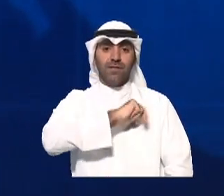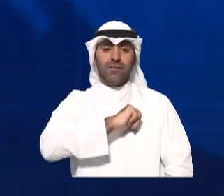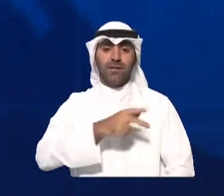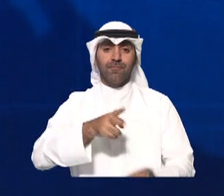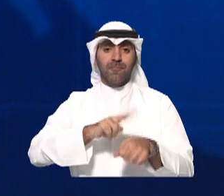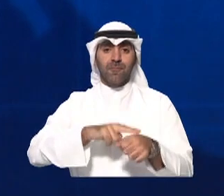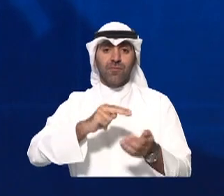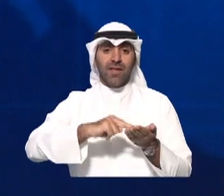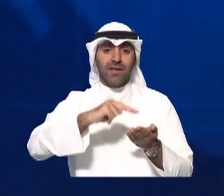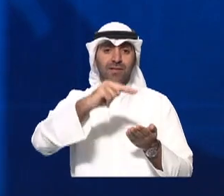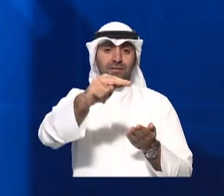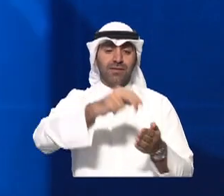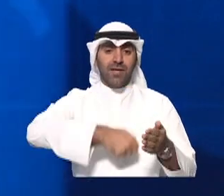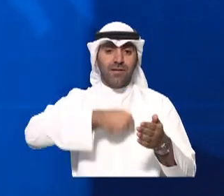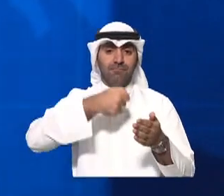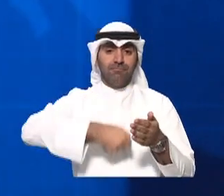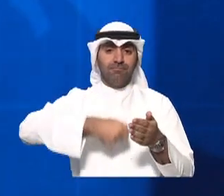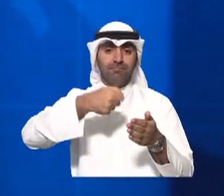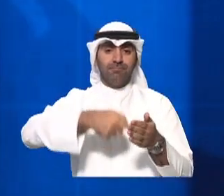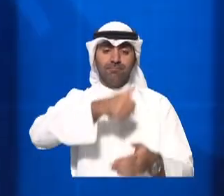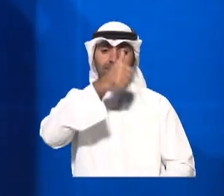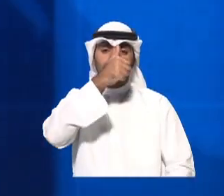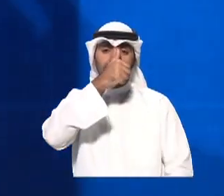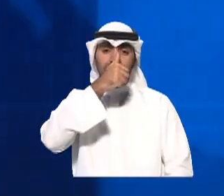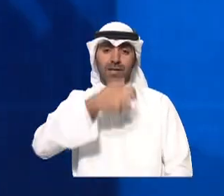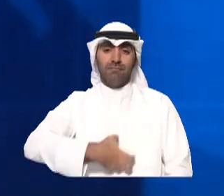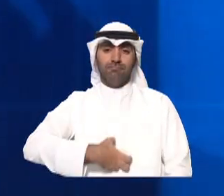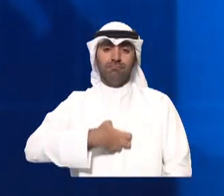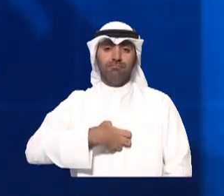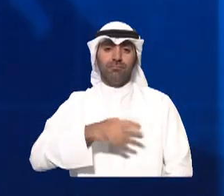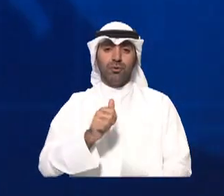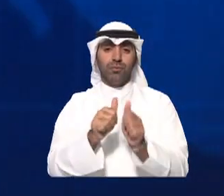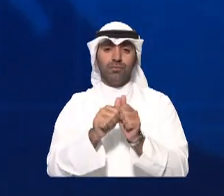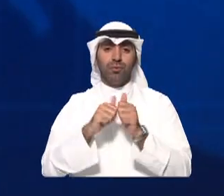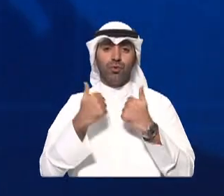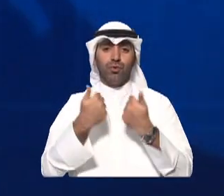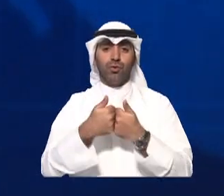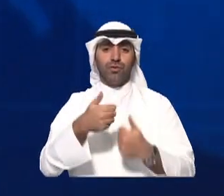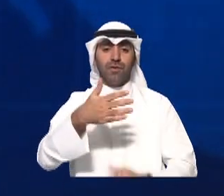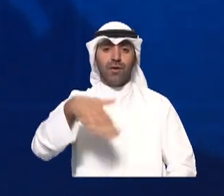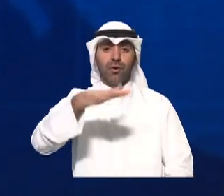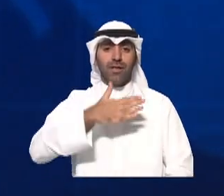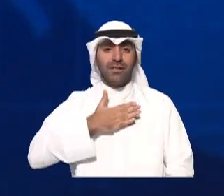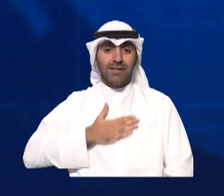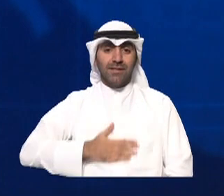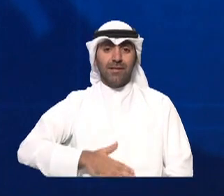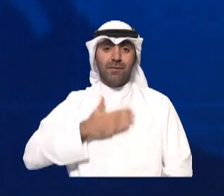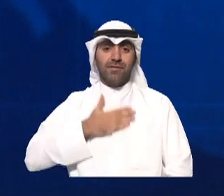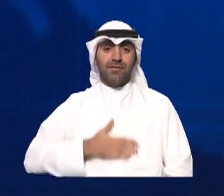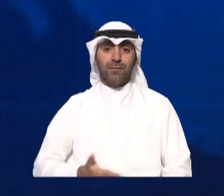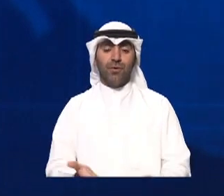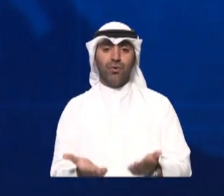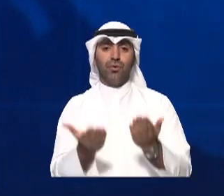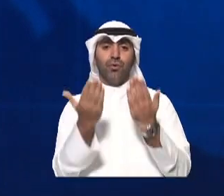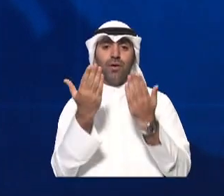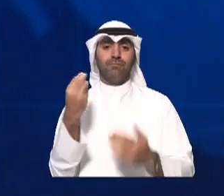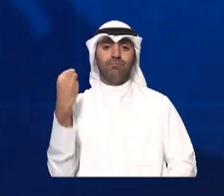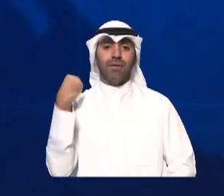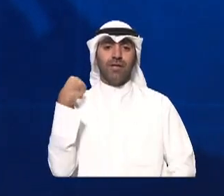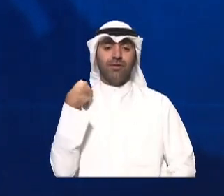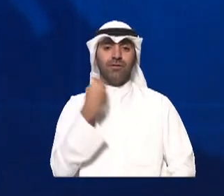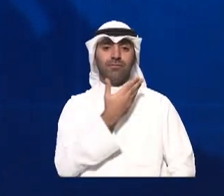المواساة لأسرة وذوي الفقيد، متضرعا للباري عز وجل أن يتغمده بواسع رحمته